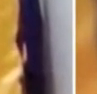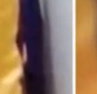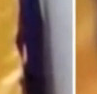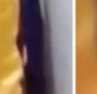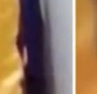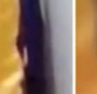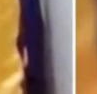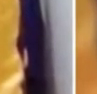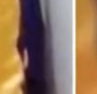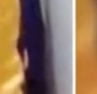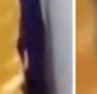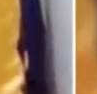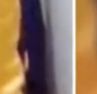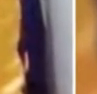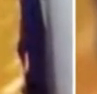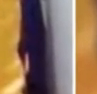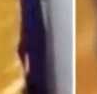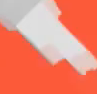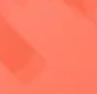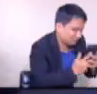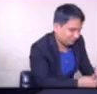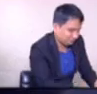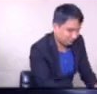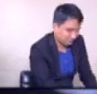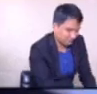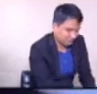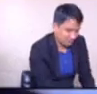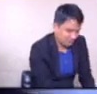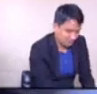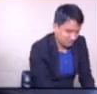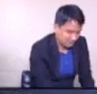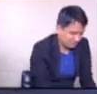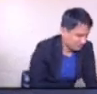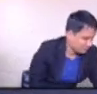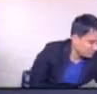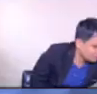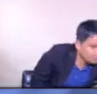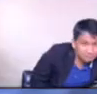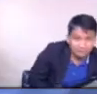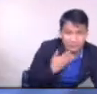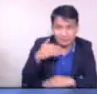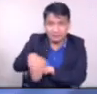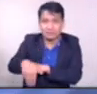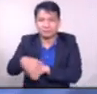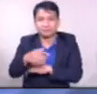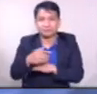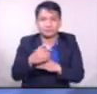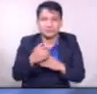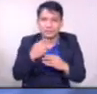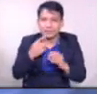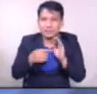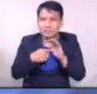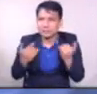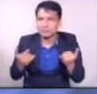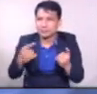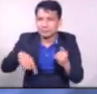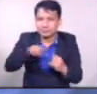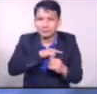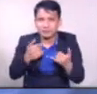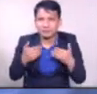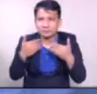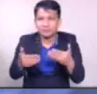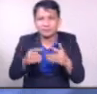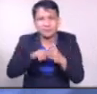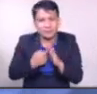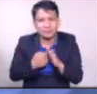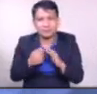ministries simula pa noong 1994. Magandang gabi sa iyo, Junbert Gigayuma. All right, sa unang